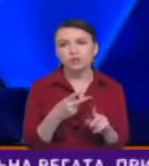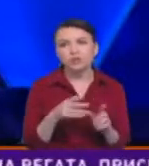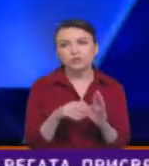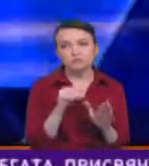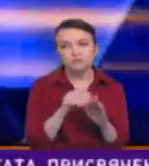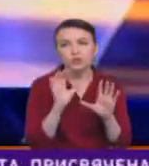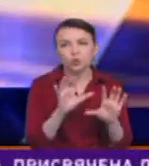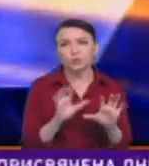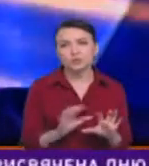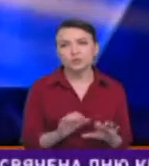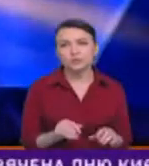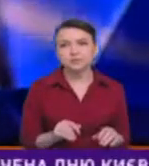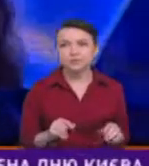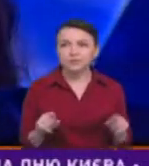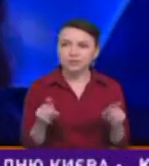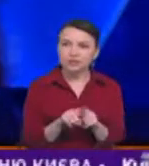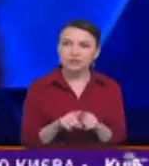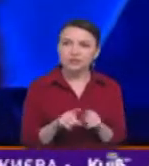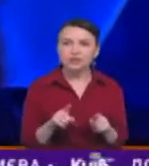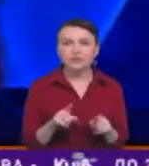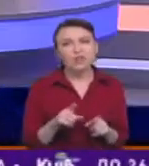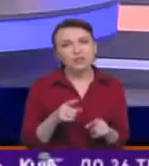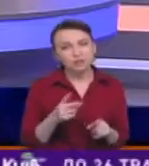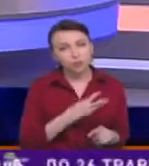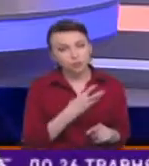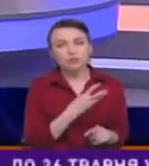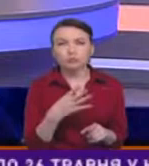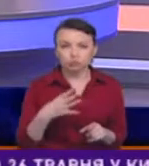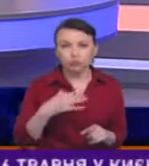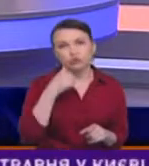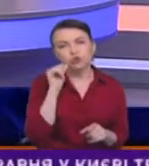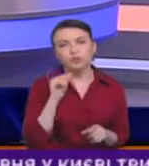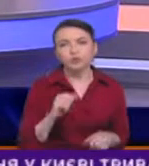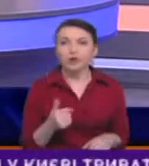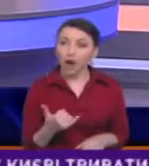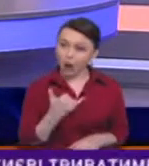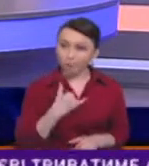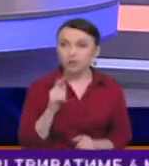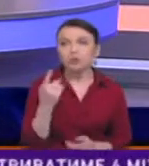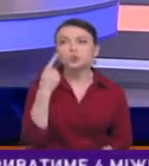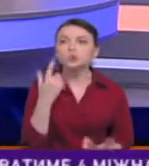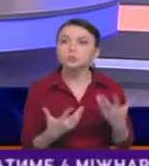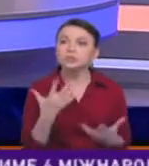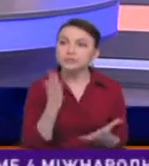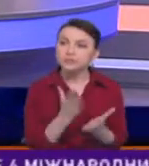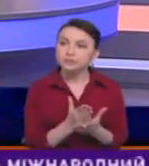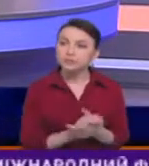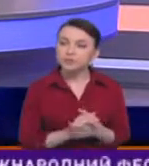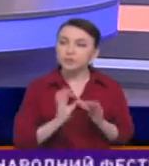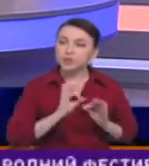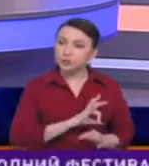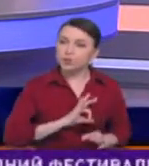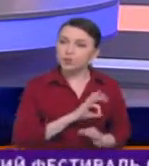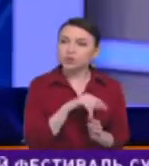кодекс. Принаймні, такі посили були і вчора на засіданні. А в мене юридичний сумнів із цього питання. Чому? Не політичний, а юридичний. Там же